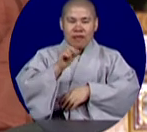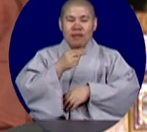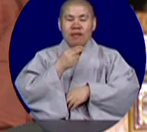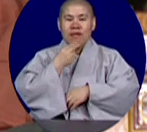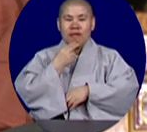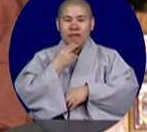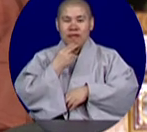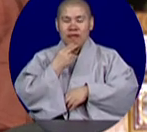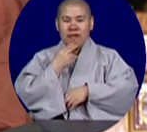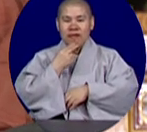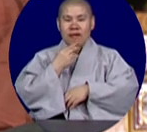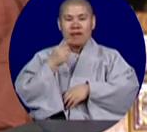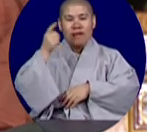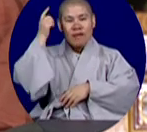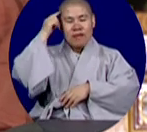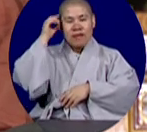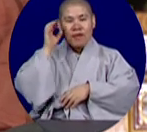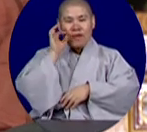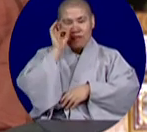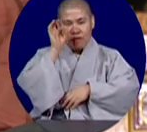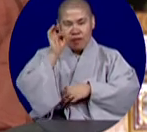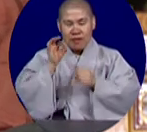근데 왜 보였을까요? 없는데.